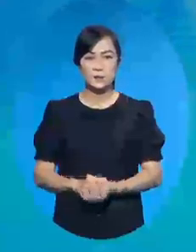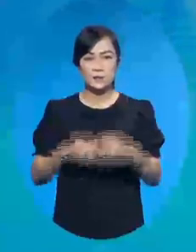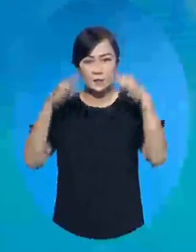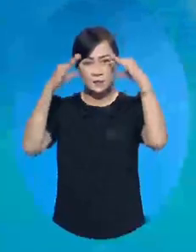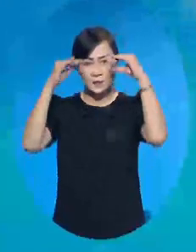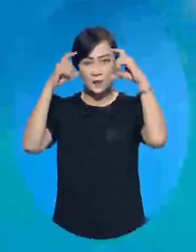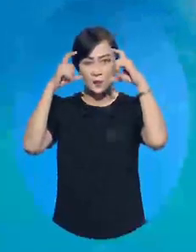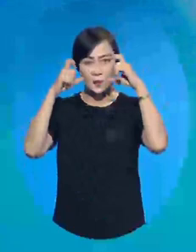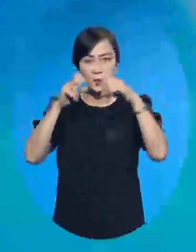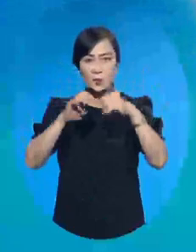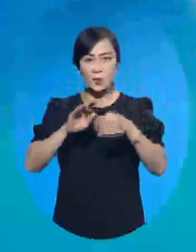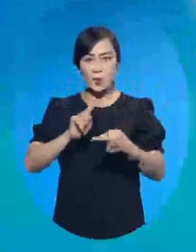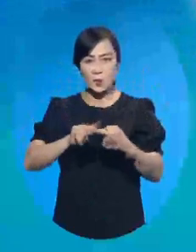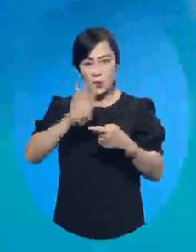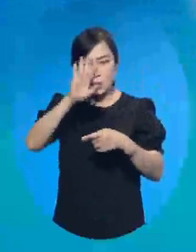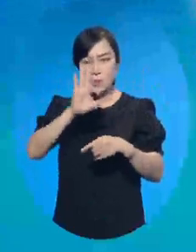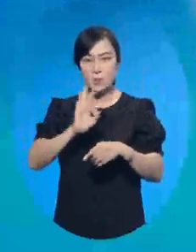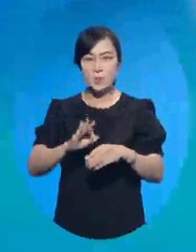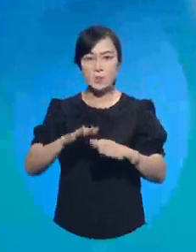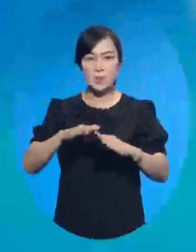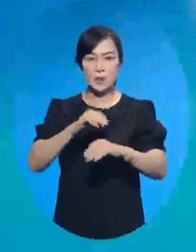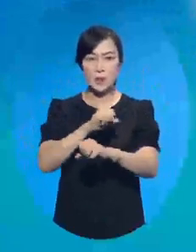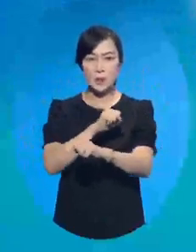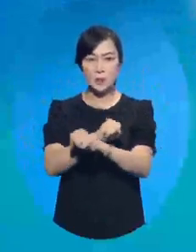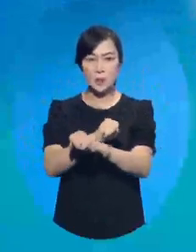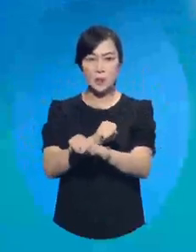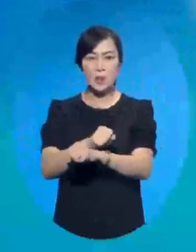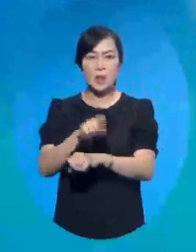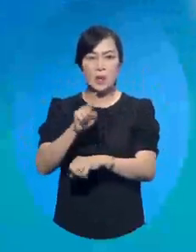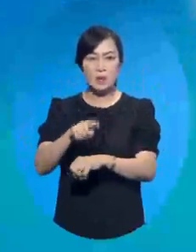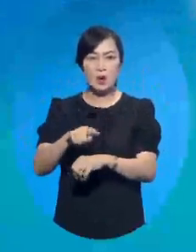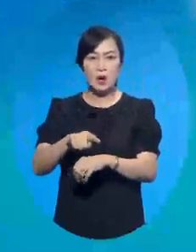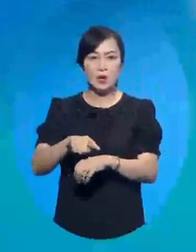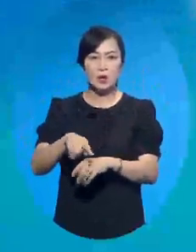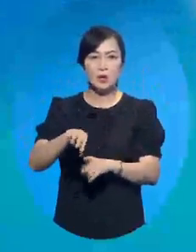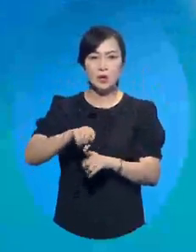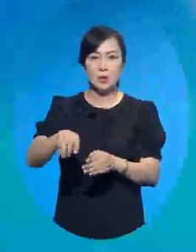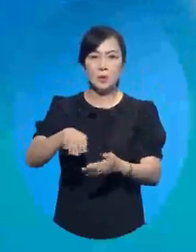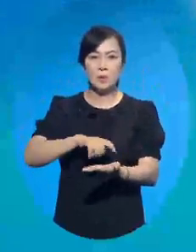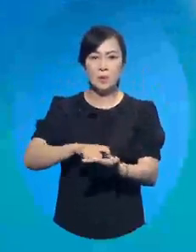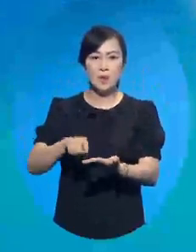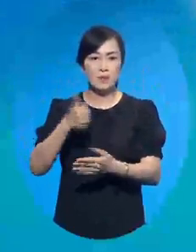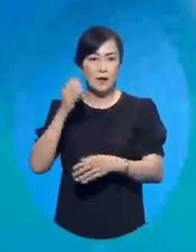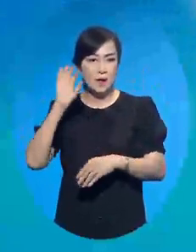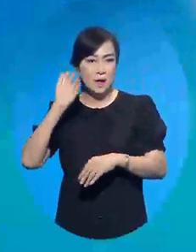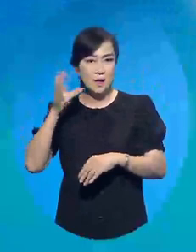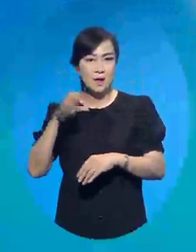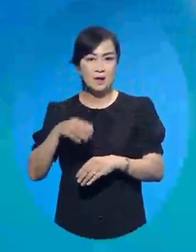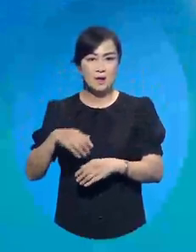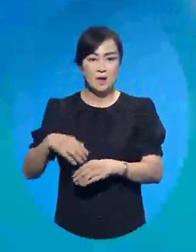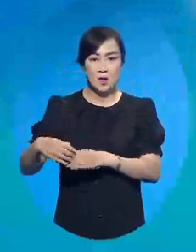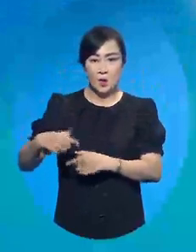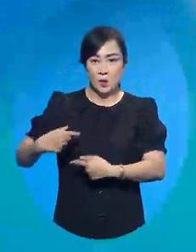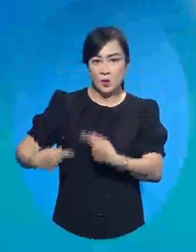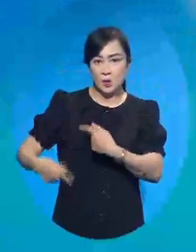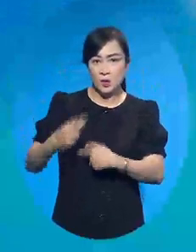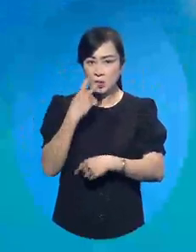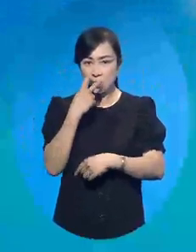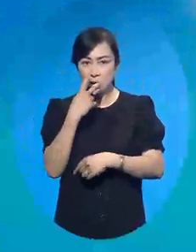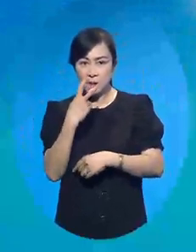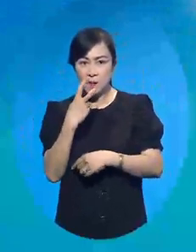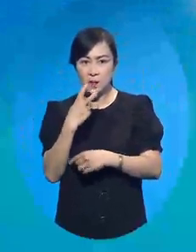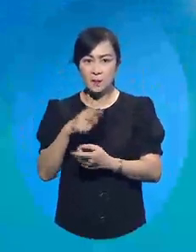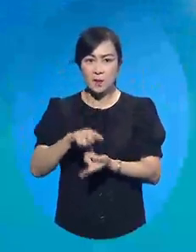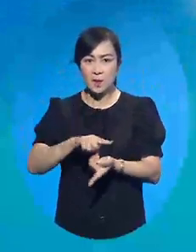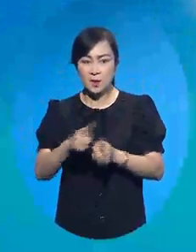Bức ảnh chụp cựu Tổng thống Trump trong nhà tù ở Georgia đã xuất hiện tràn ngập trên truyền thông nước Mỹ và thế giới. Đội ngũ tranh cử của ông đang tìm cách biến